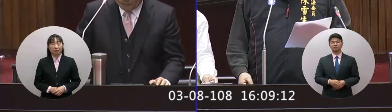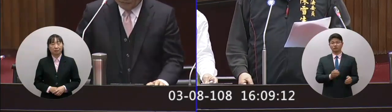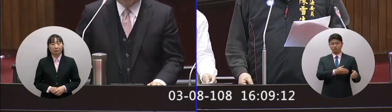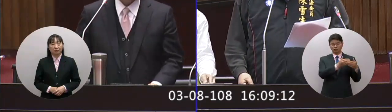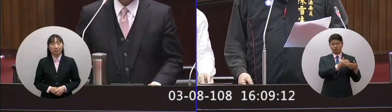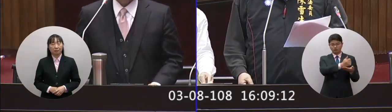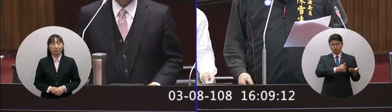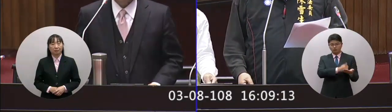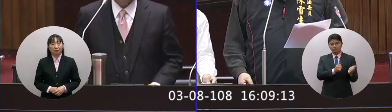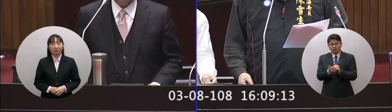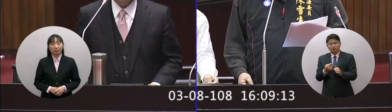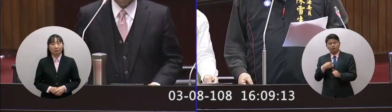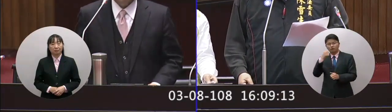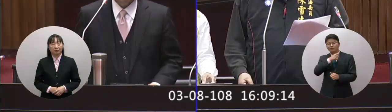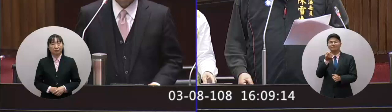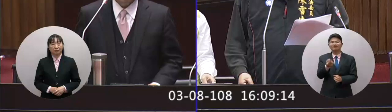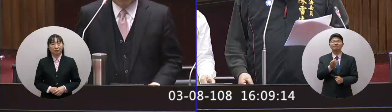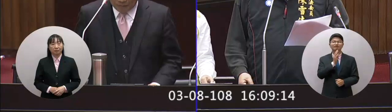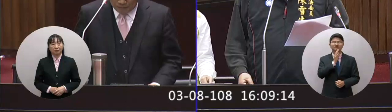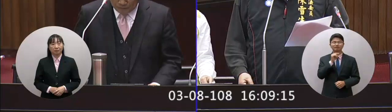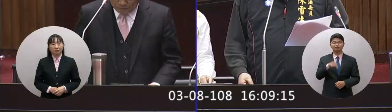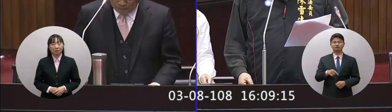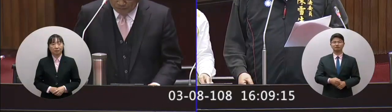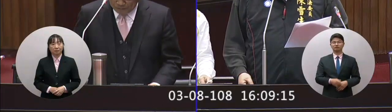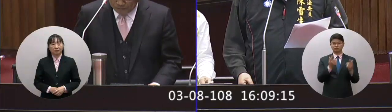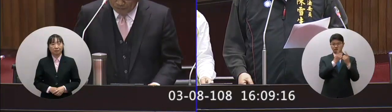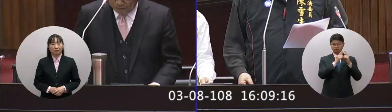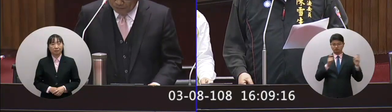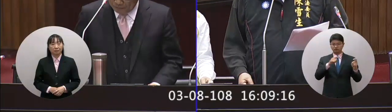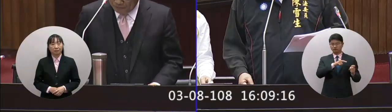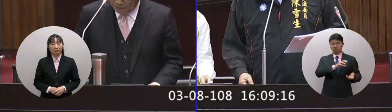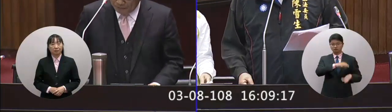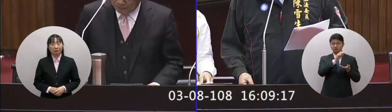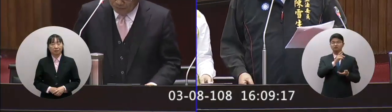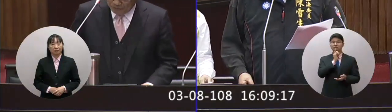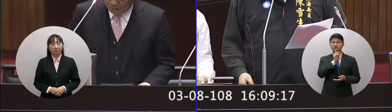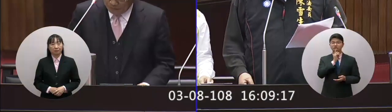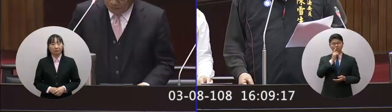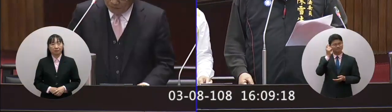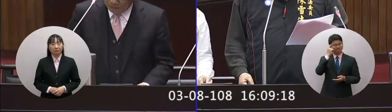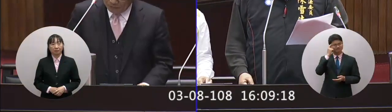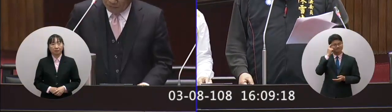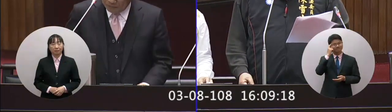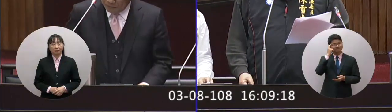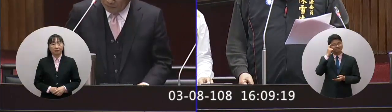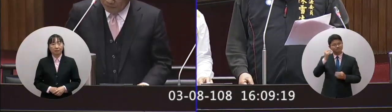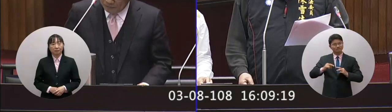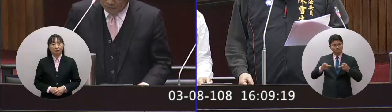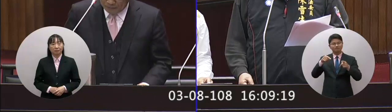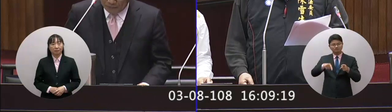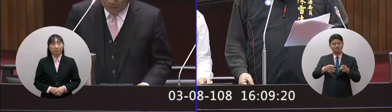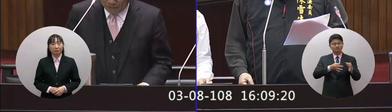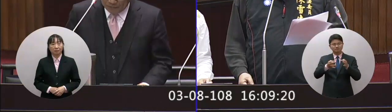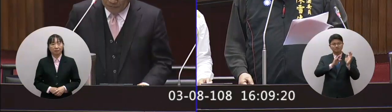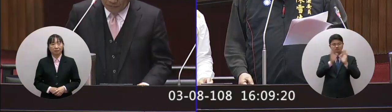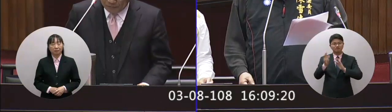少哈。那么北京所提出来的，当然他的试图改变哈，我是说